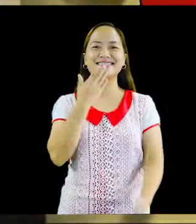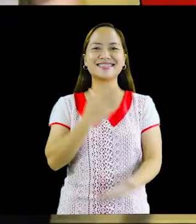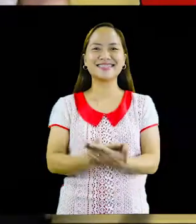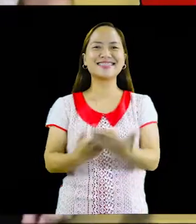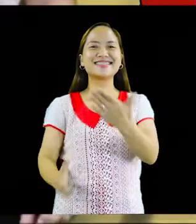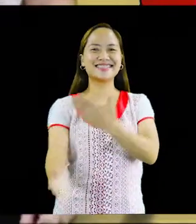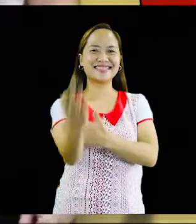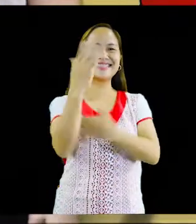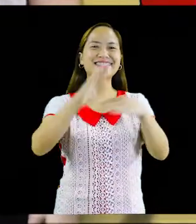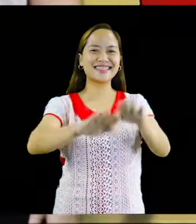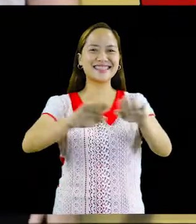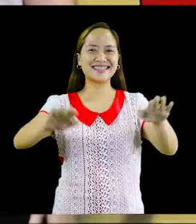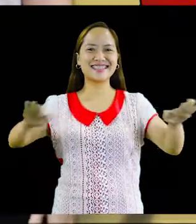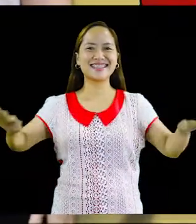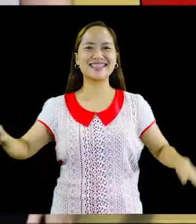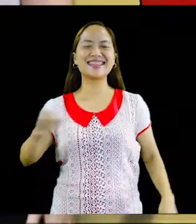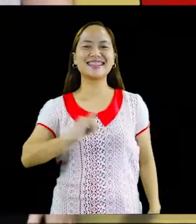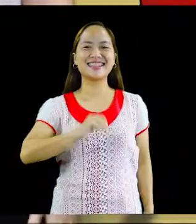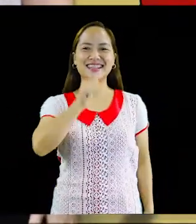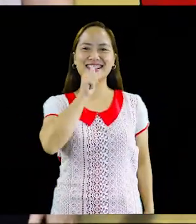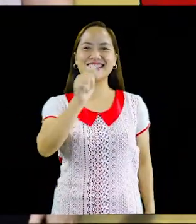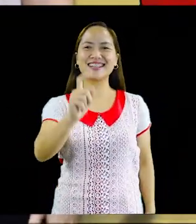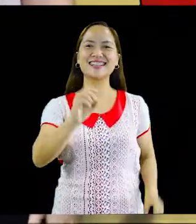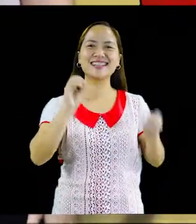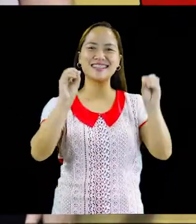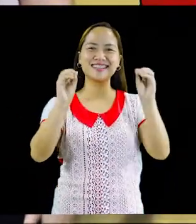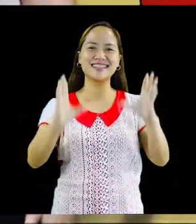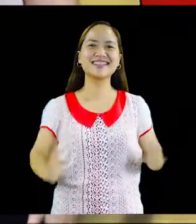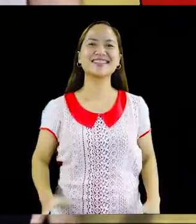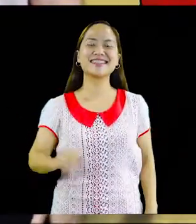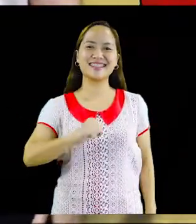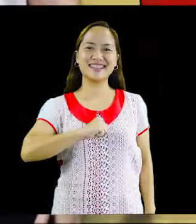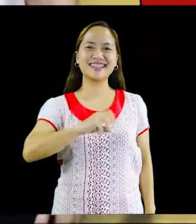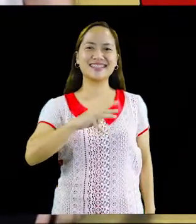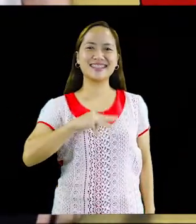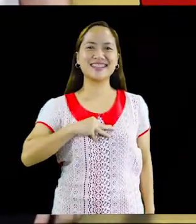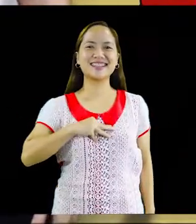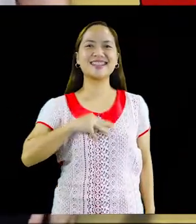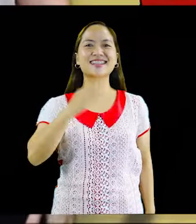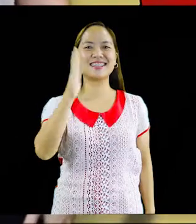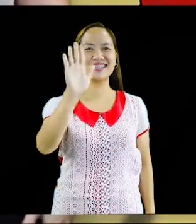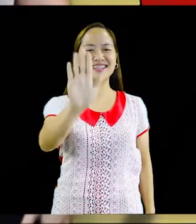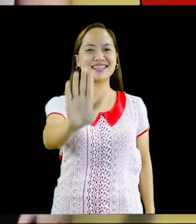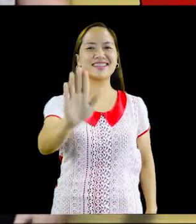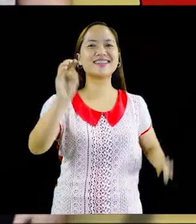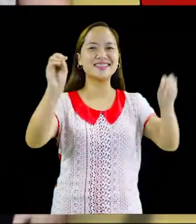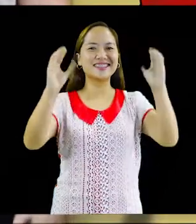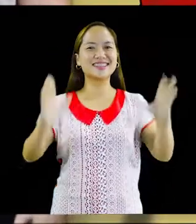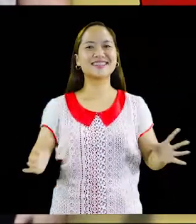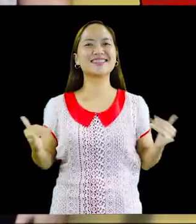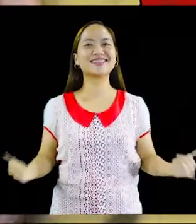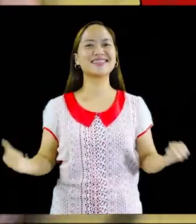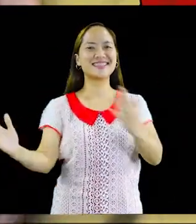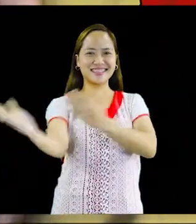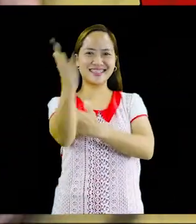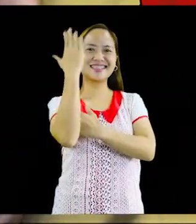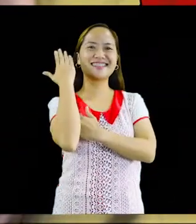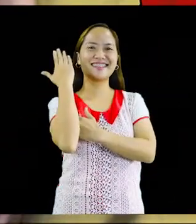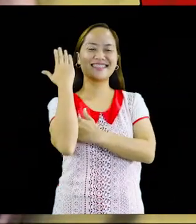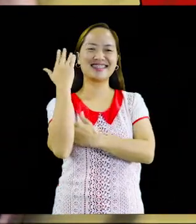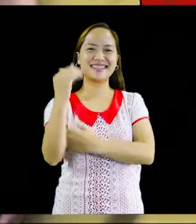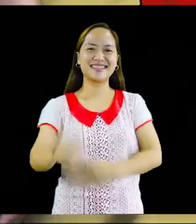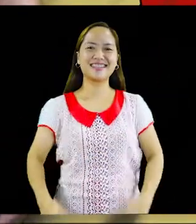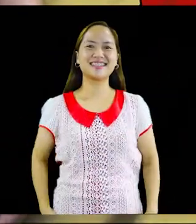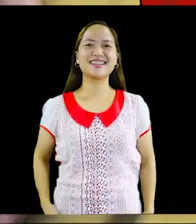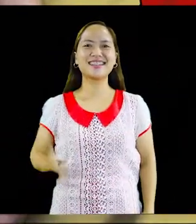Maayong araw mga bata! Ako si Teacher Sarabel Martinez, ang inyong maestra subong nga aga.